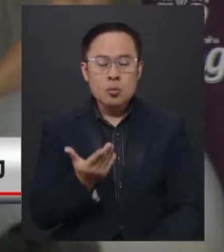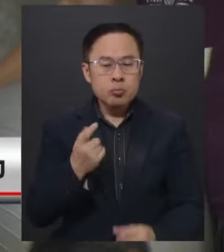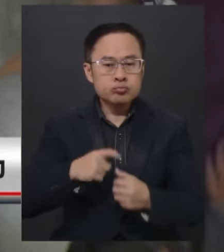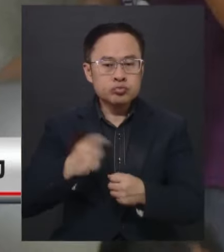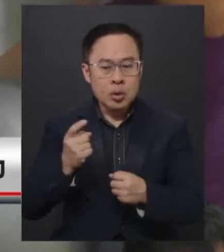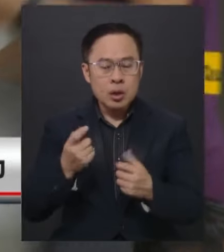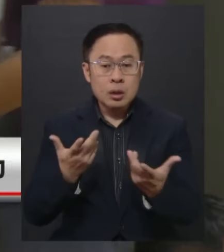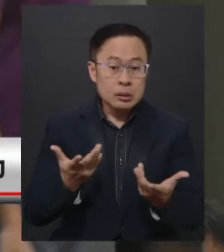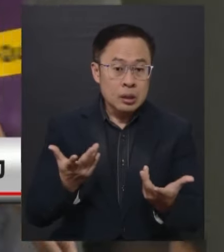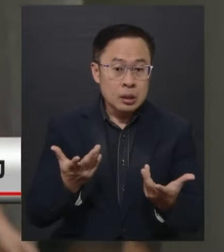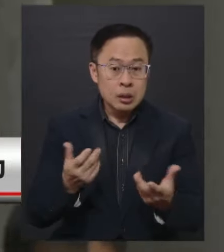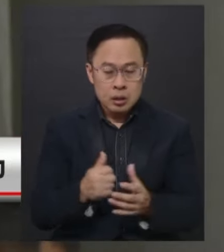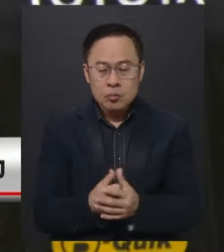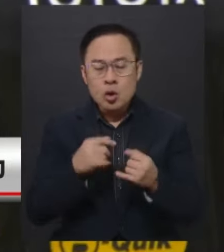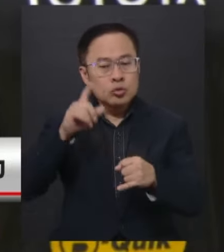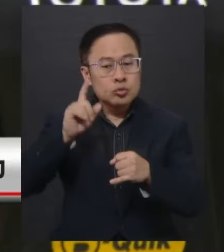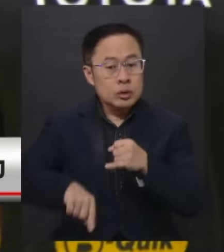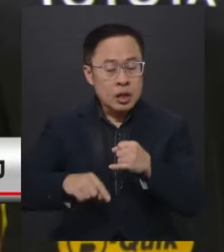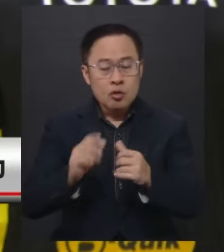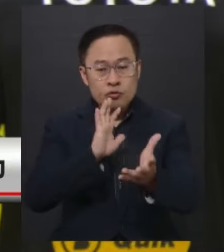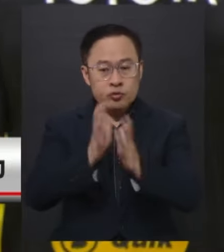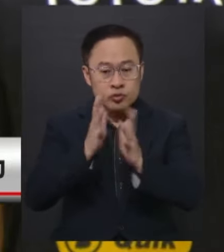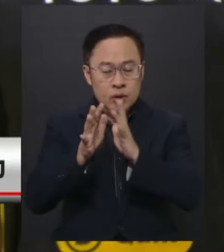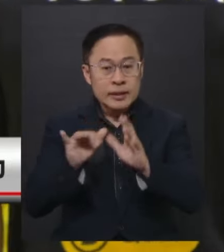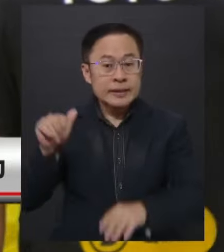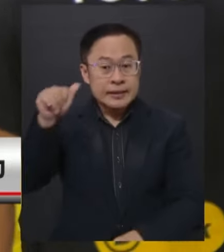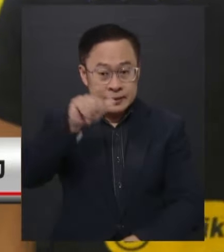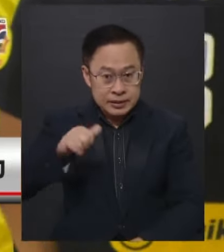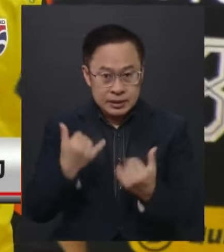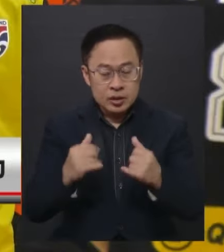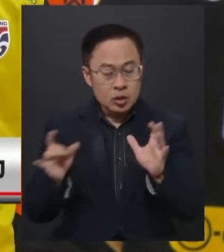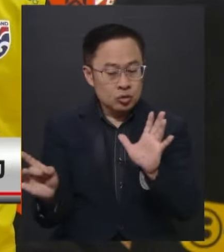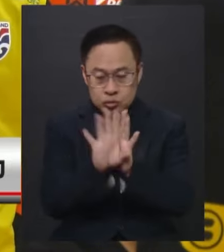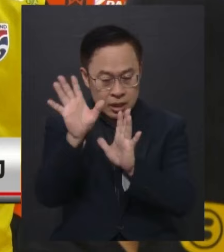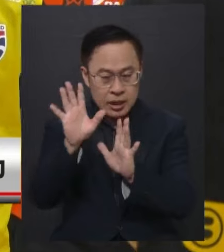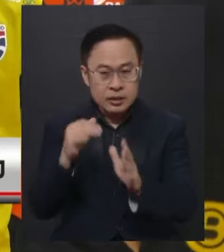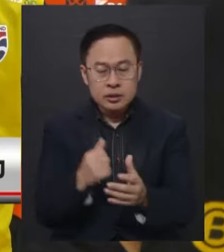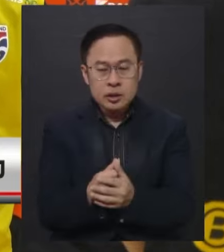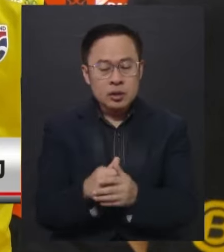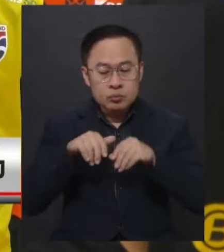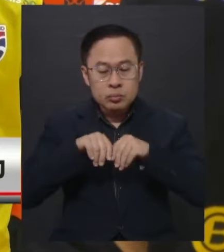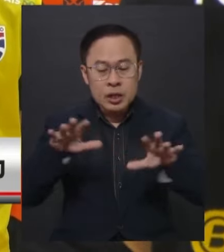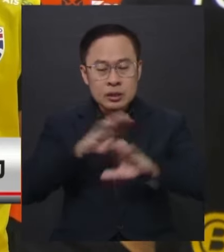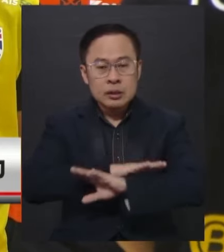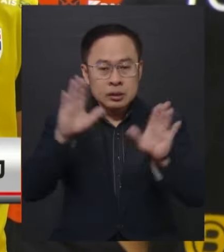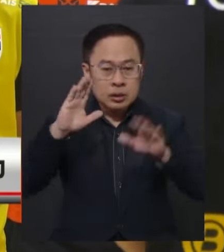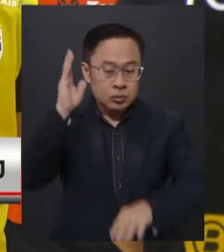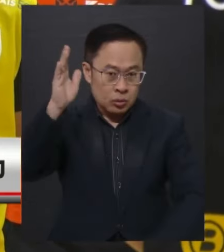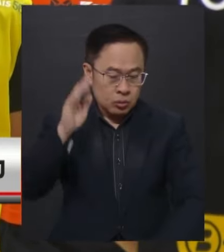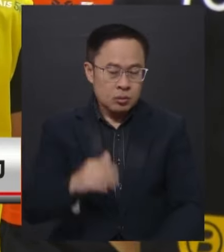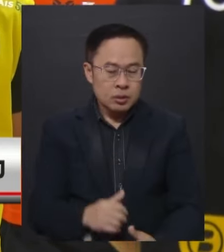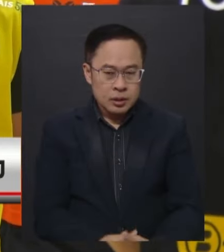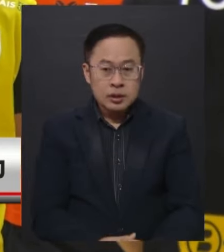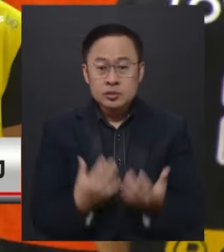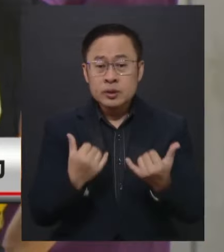ซอลชิงแชมป์เอเชียเป็นรายการสุดท้ายก่อนจะประกาศเลิกเล่นนะครับเช่นเดียวกับเจ้าเนิร์ดจิรวัฒน์สอนวิเชียรหรือเปล่านะครับล่าสุดเจ้าอ